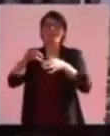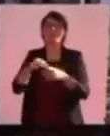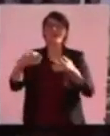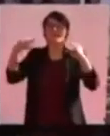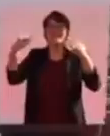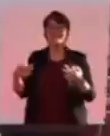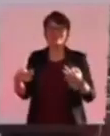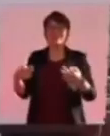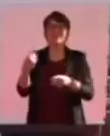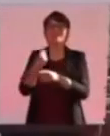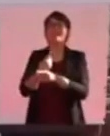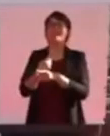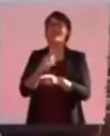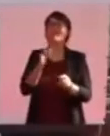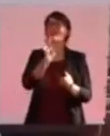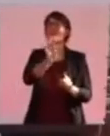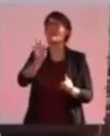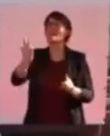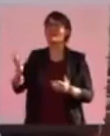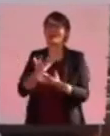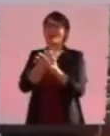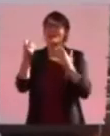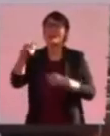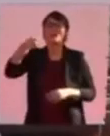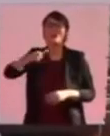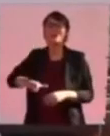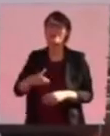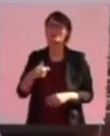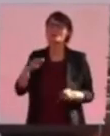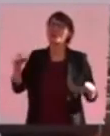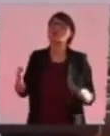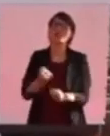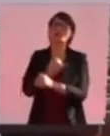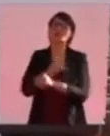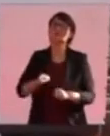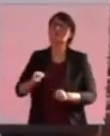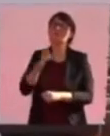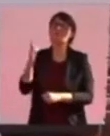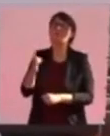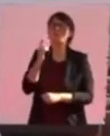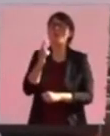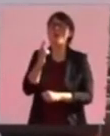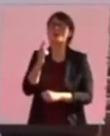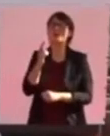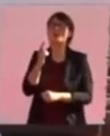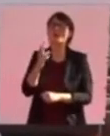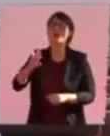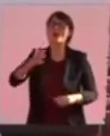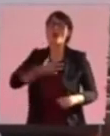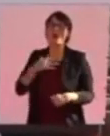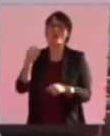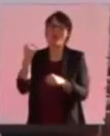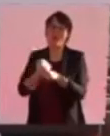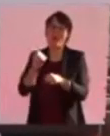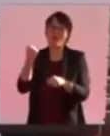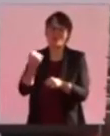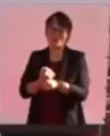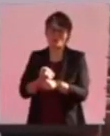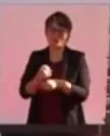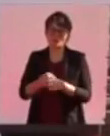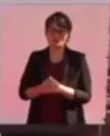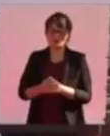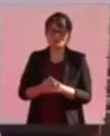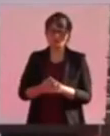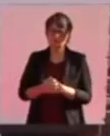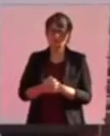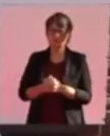non si può morire per lavoro strali di strumenti indispensabile occorre un intervento riformatore